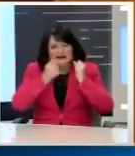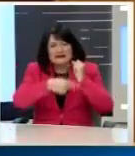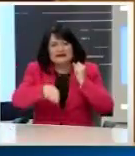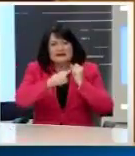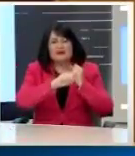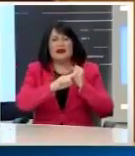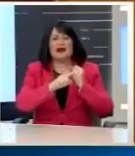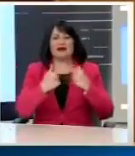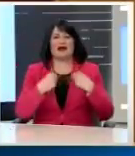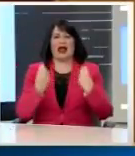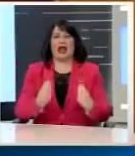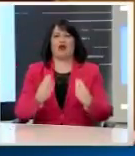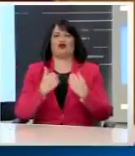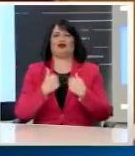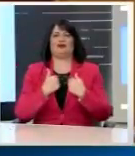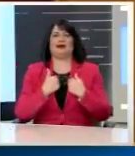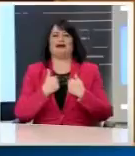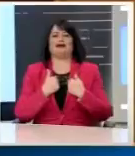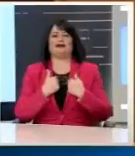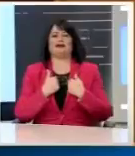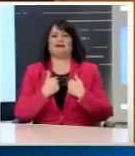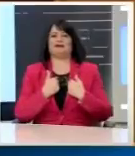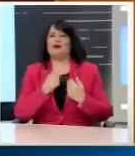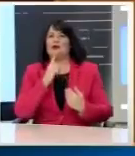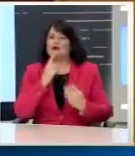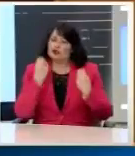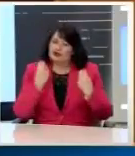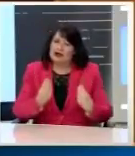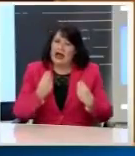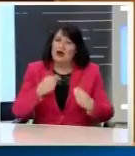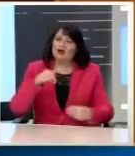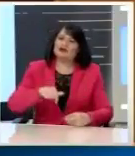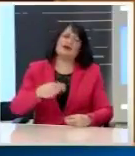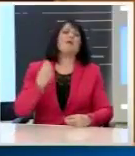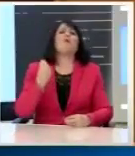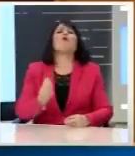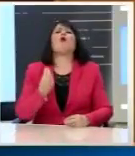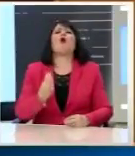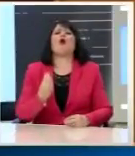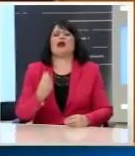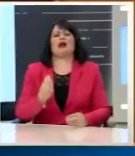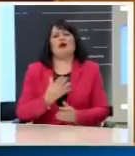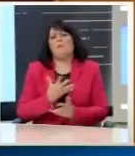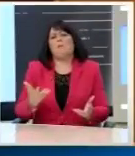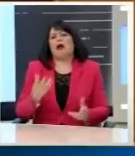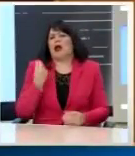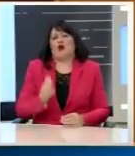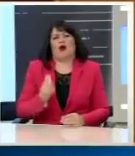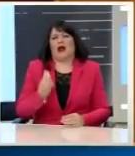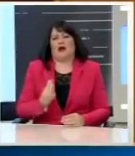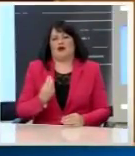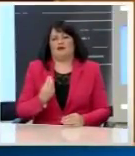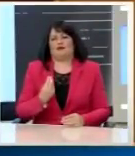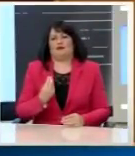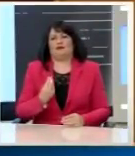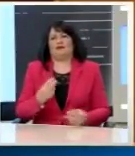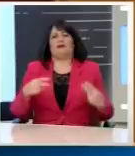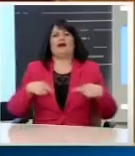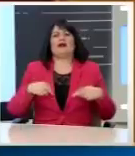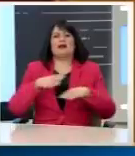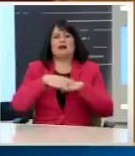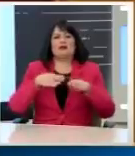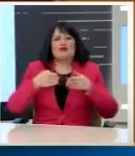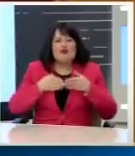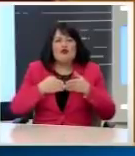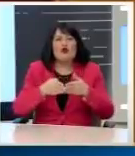αυτούς που επιτίθεστε. Όπως πολύ μεγάλο καλό κάνετε σήμερα, πολύ μεγάλο καλό, στον Υπουργό Ναυτιλίας, τον